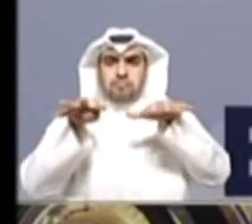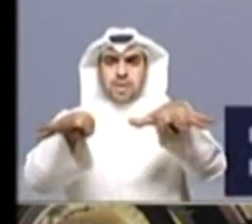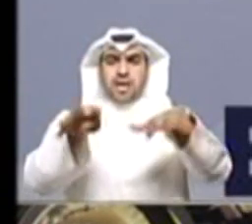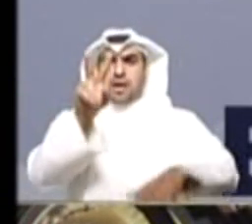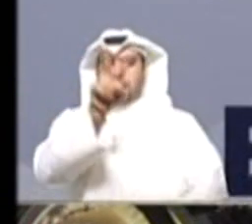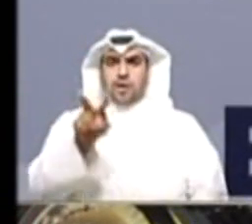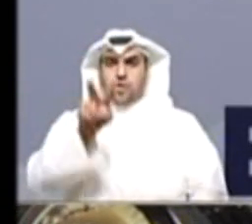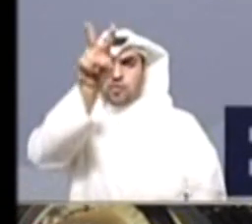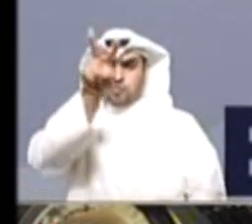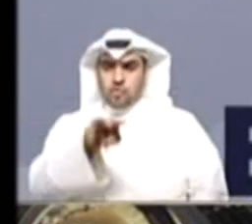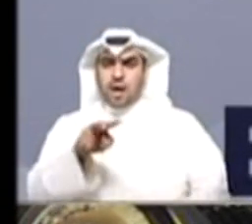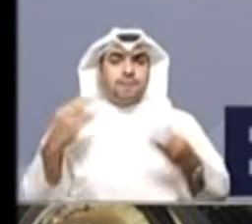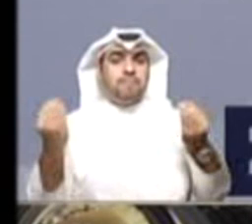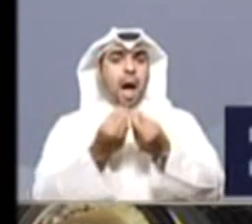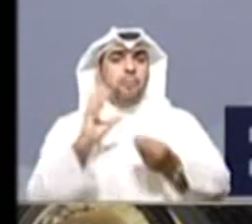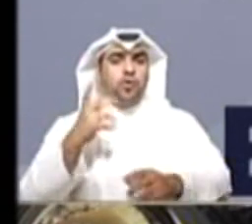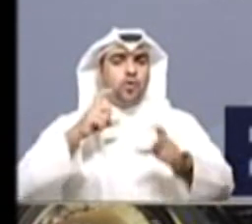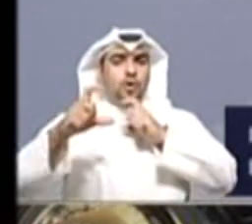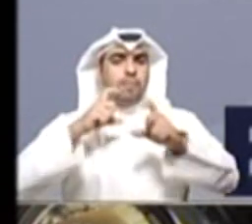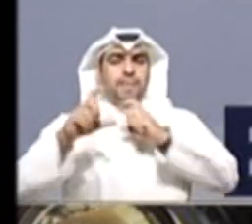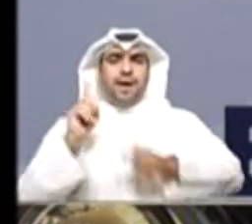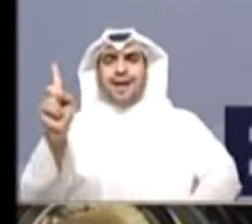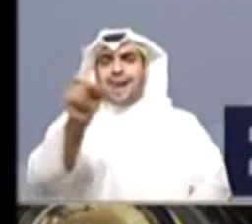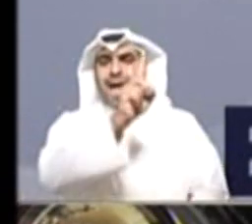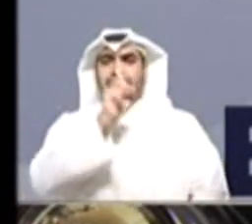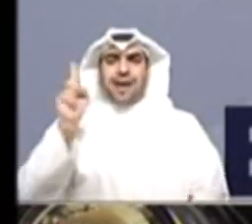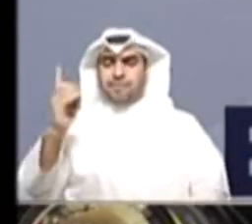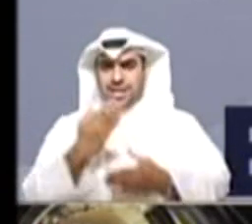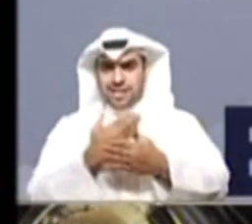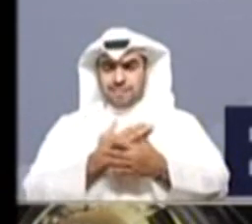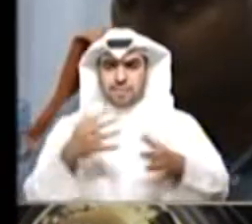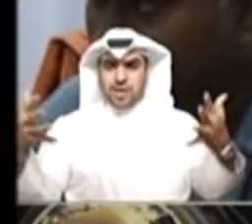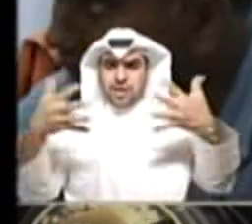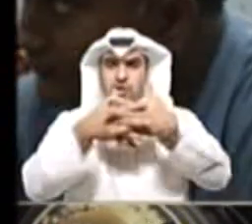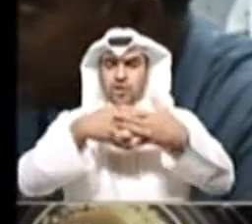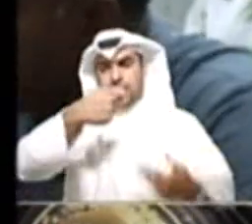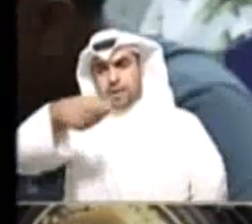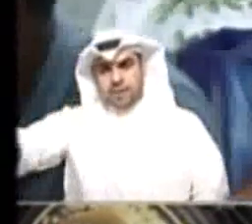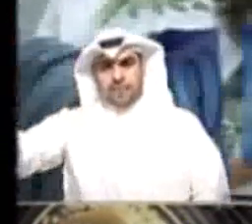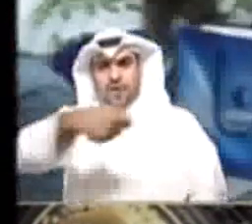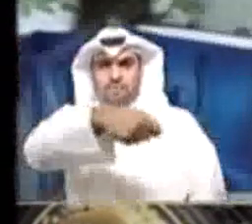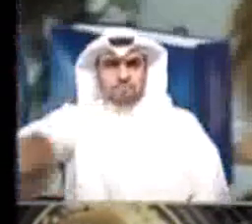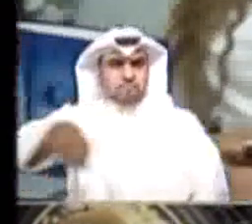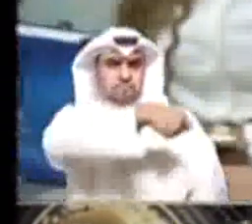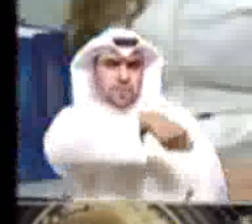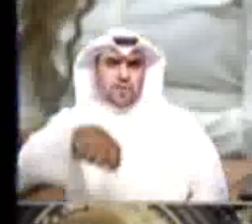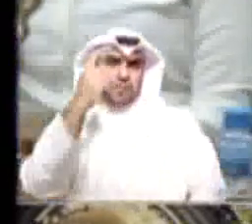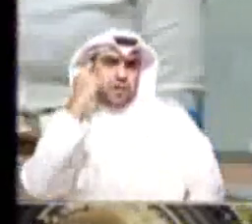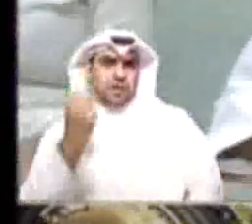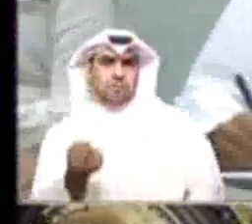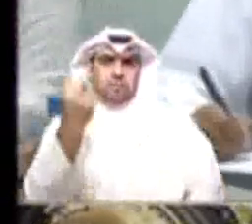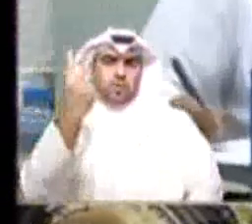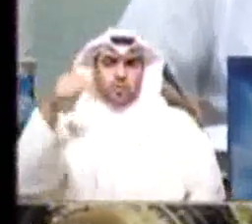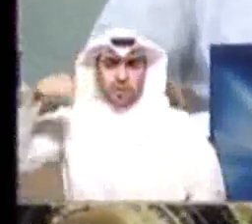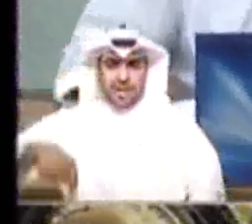من البنوك الإقليمية والعالمية، وذلك لتمويل مشاريع الشركة الحالية والجديدة. ويعد هذا القرض